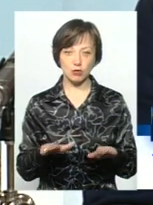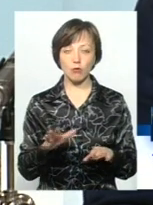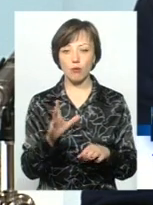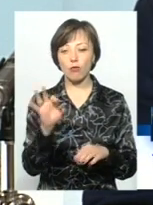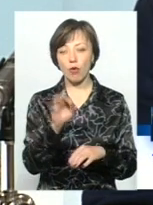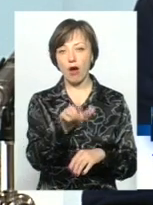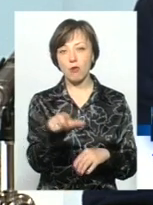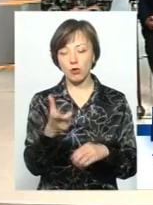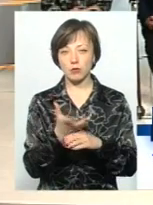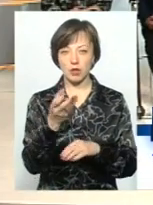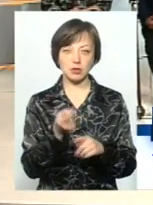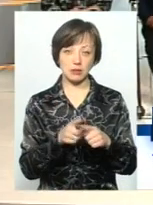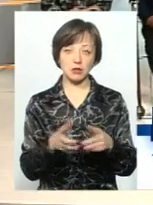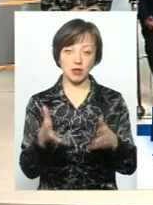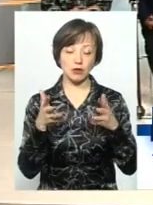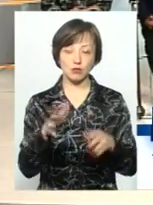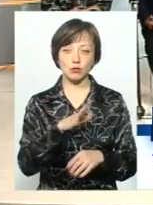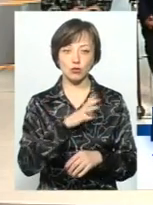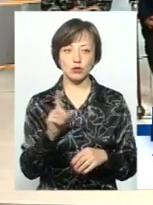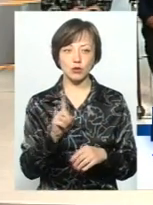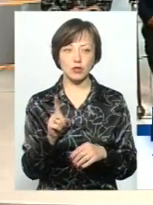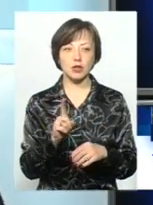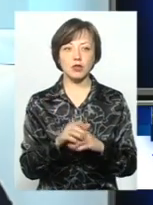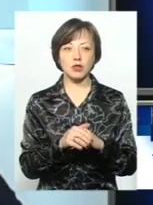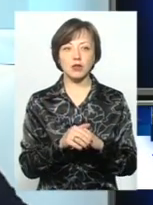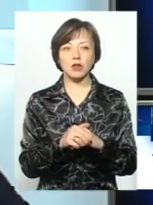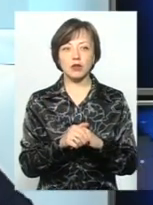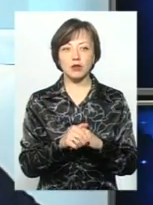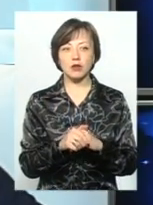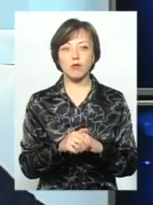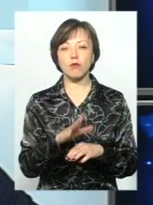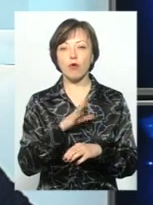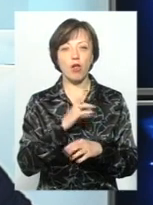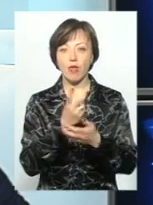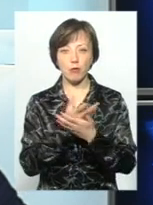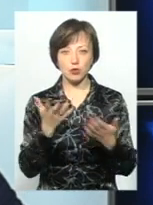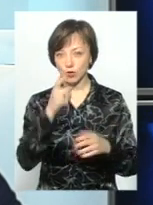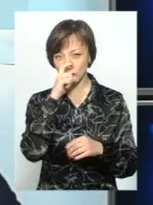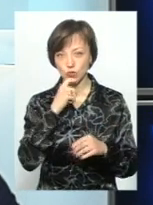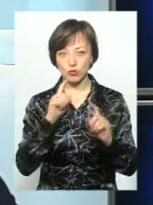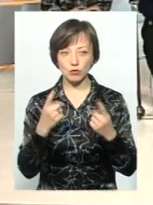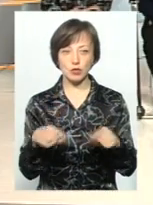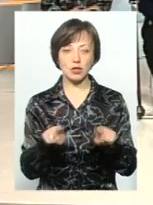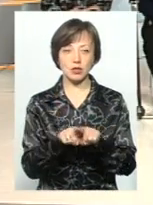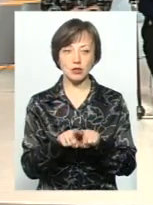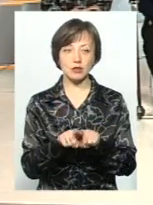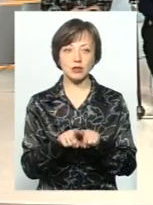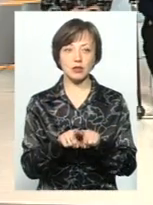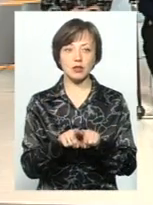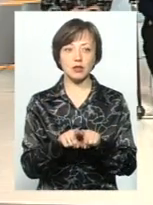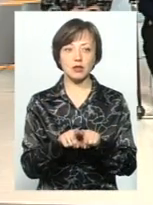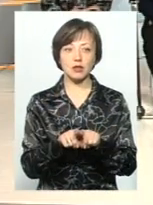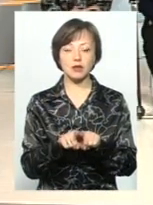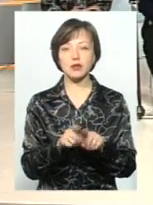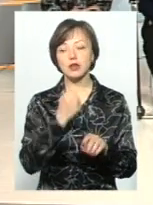абонплаті це очевидно було, що обминули всі. Тобто воно було прийнято непрозоро і незрозуміло, чому так. От стільки або от стільки.